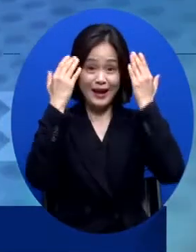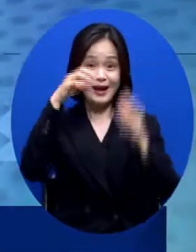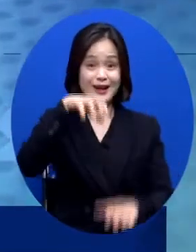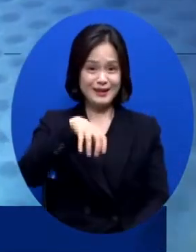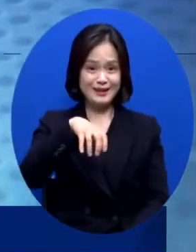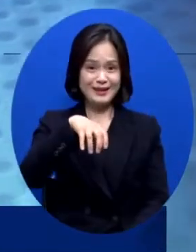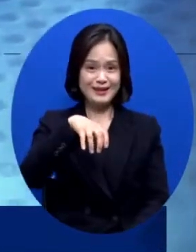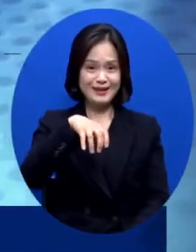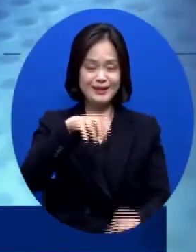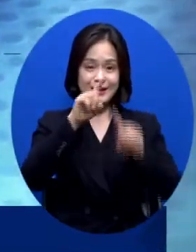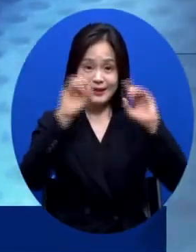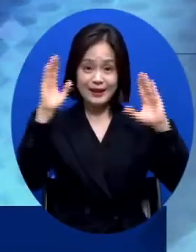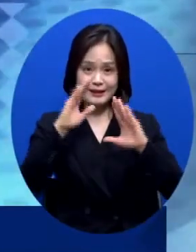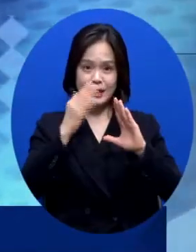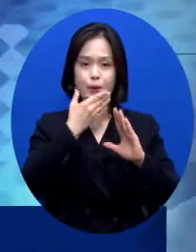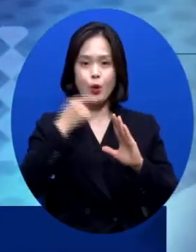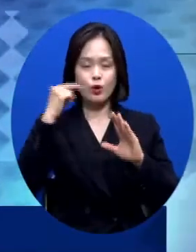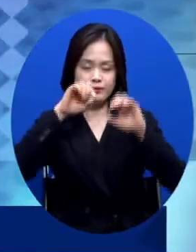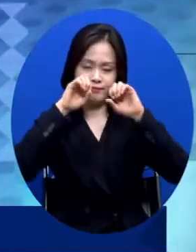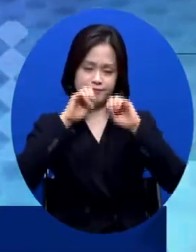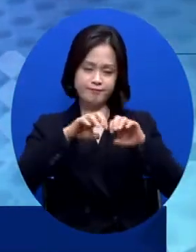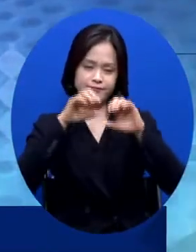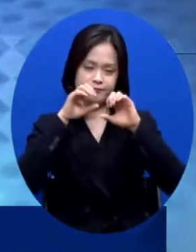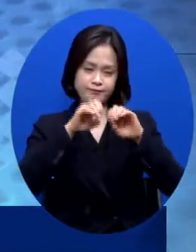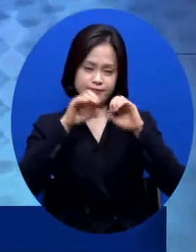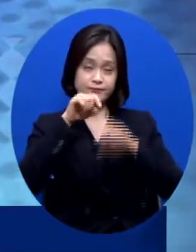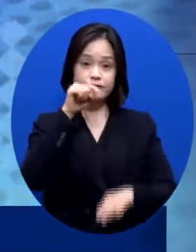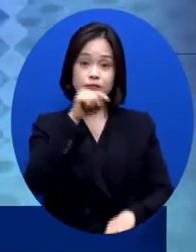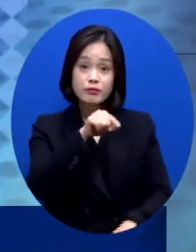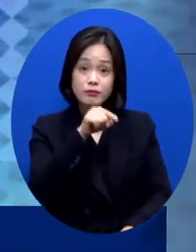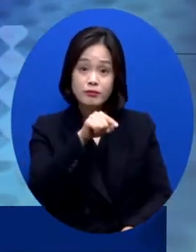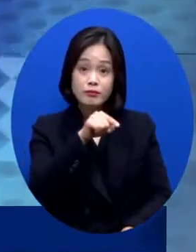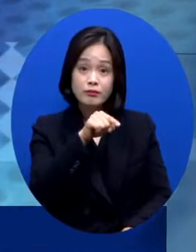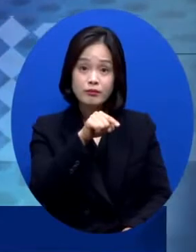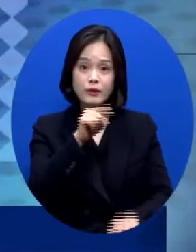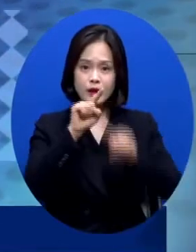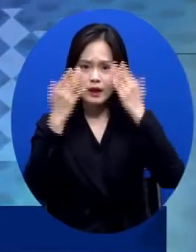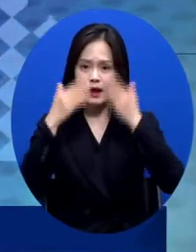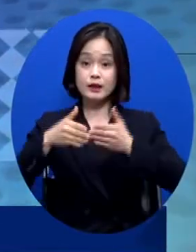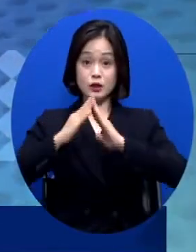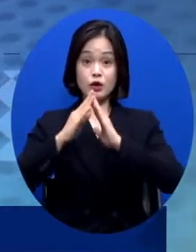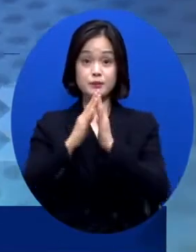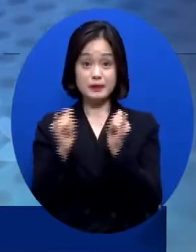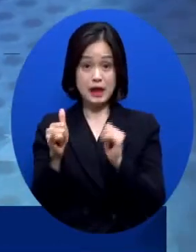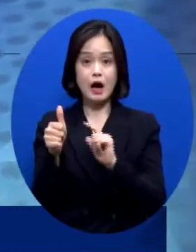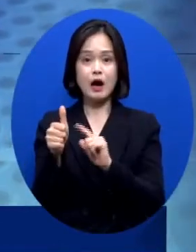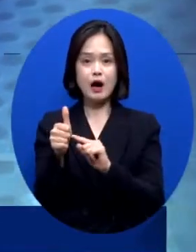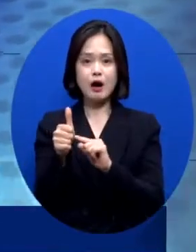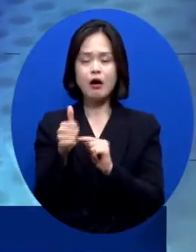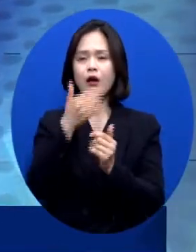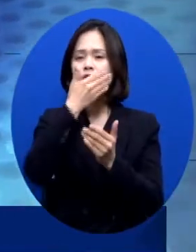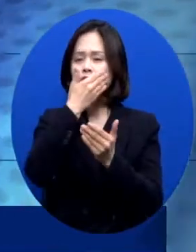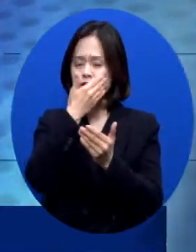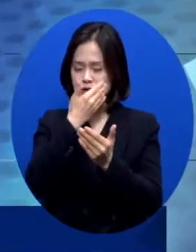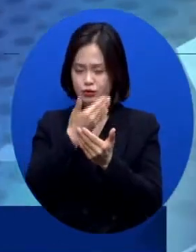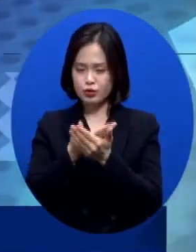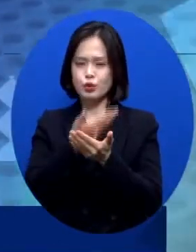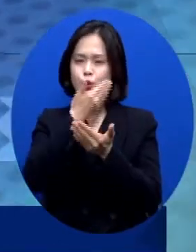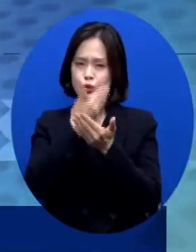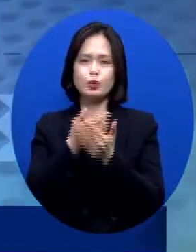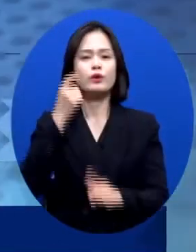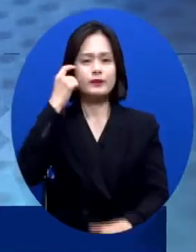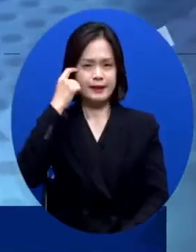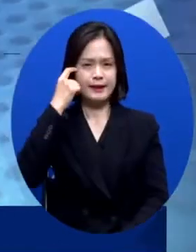캠퍼 선교 나 학생들의 선교 하는데 아주 그 그 설립자가 상단 야한 그 비중을 두고